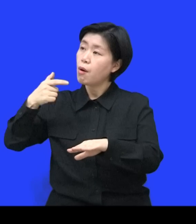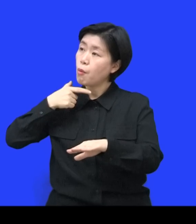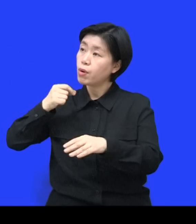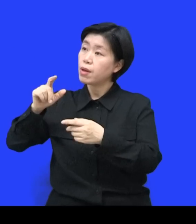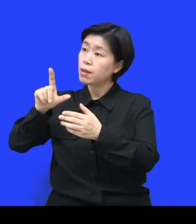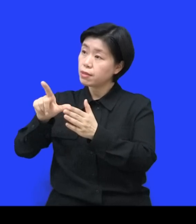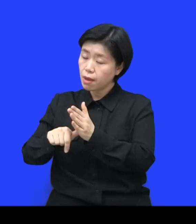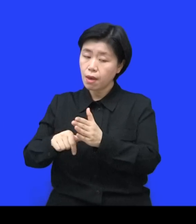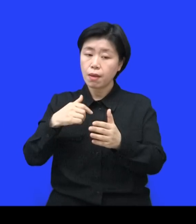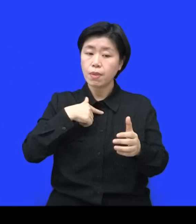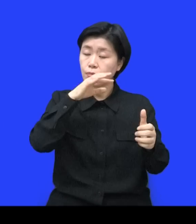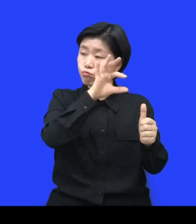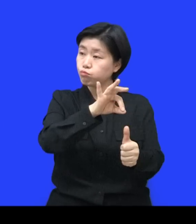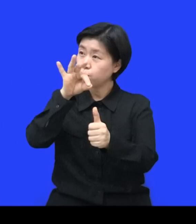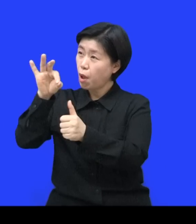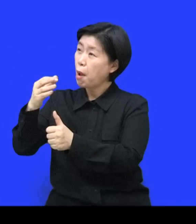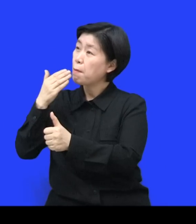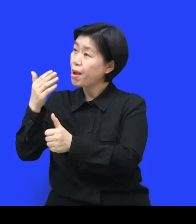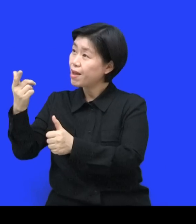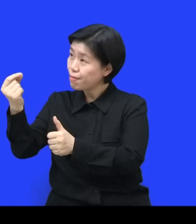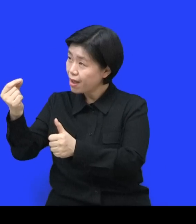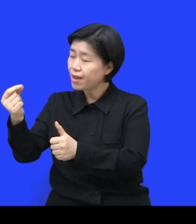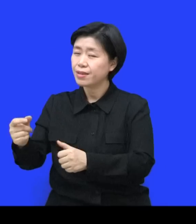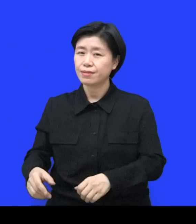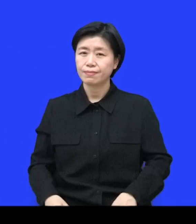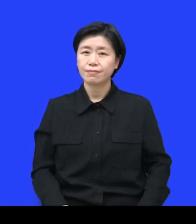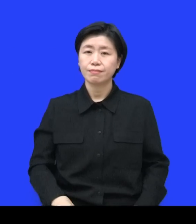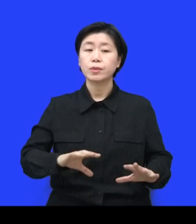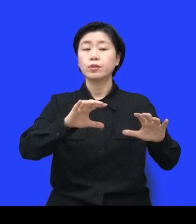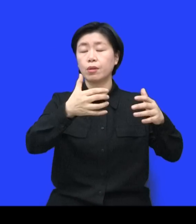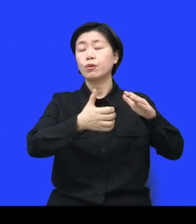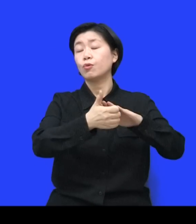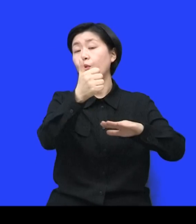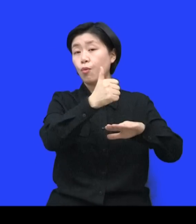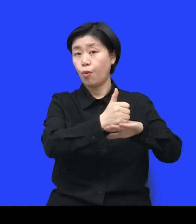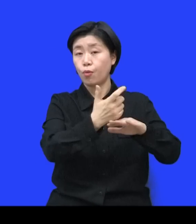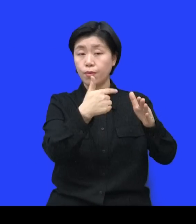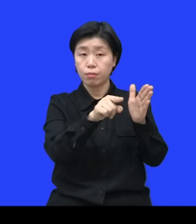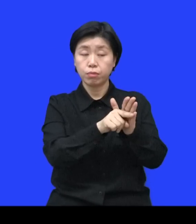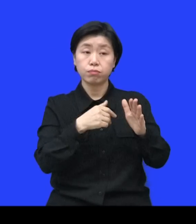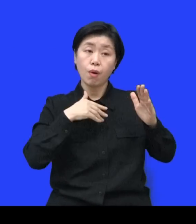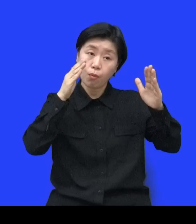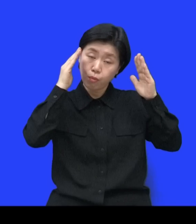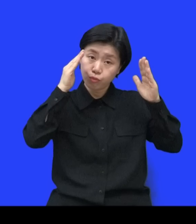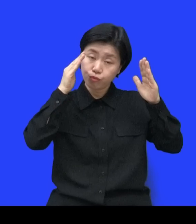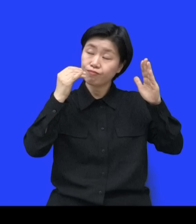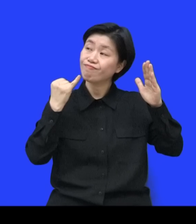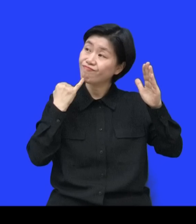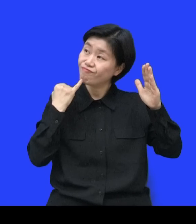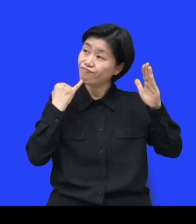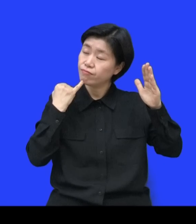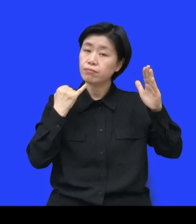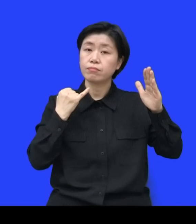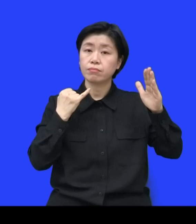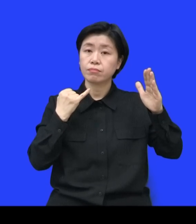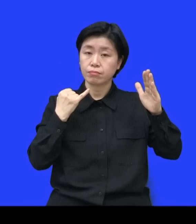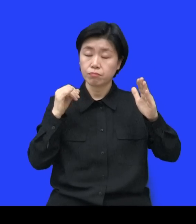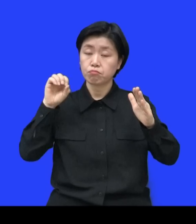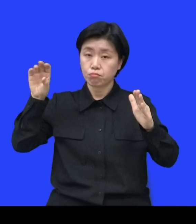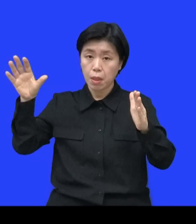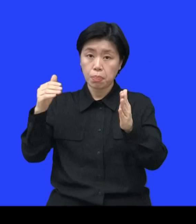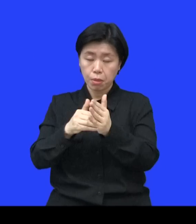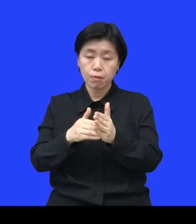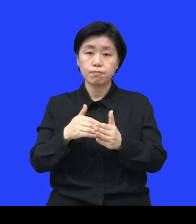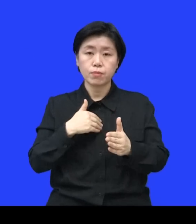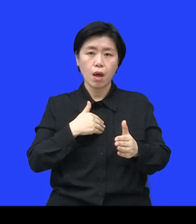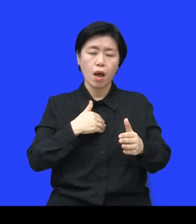일반 경영학과를 간 거예요. 내가 그냥 세상적으로 한번 성공 쫙 해보겠습니다. 그래서 대학교 때 그냥 잘 됐어요. 뭐 직장도 쭉 잘